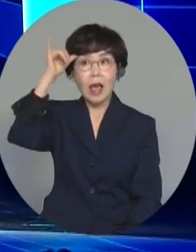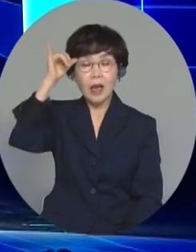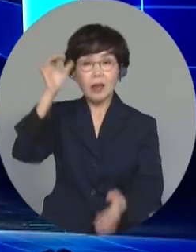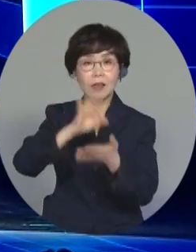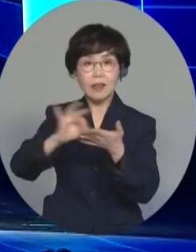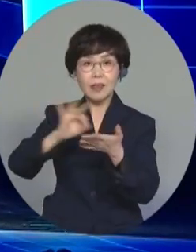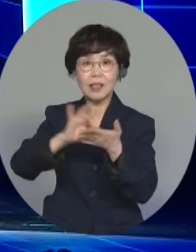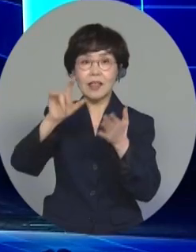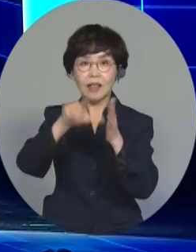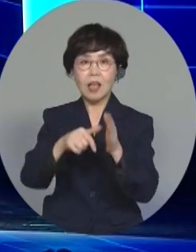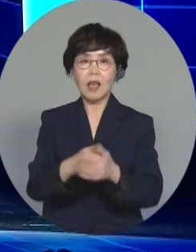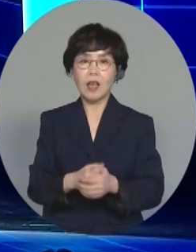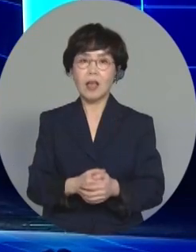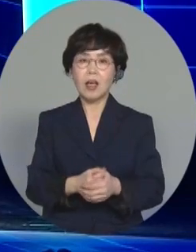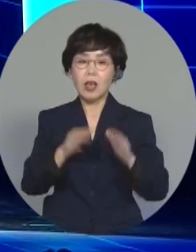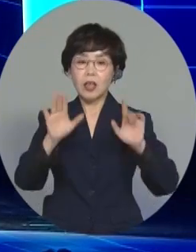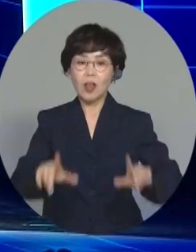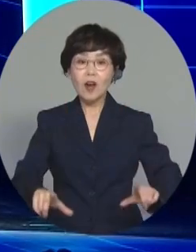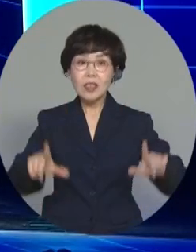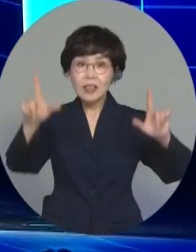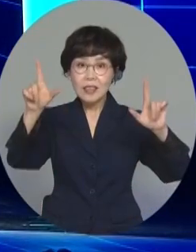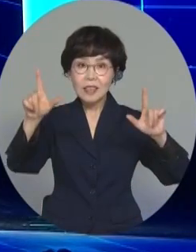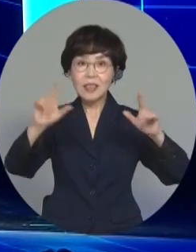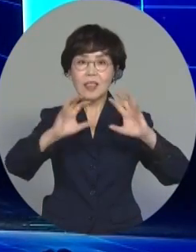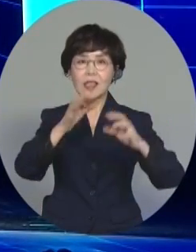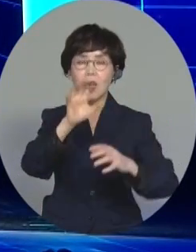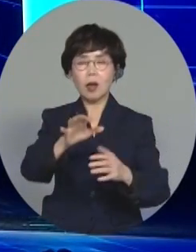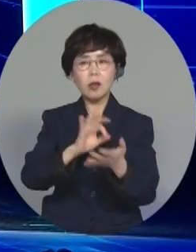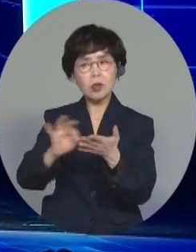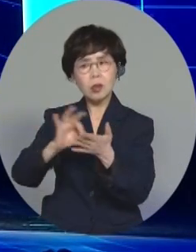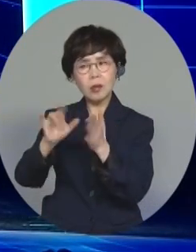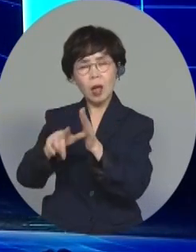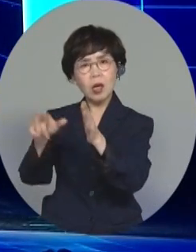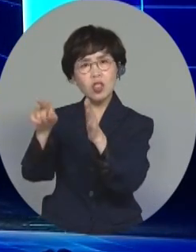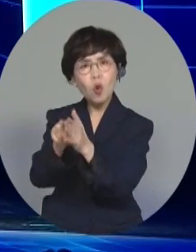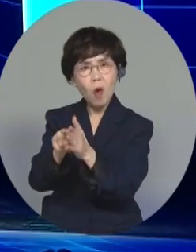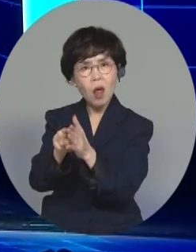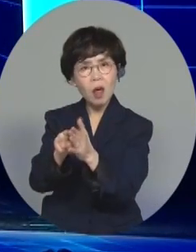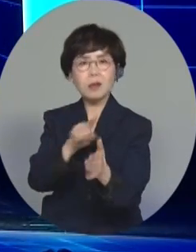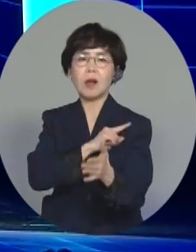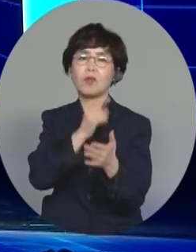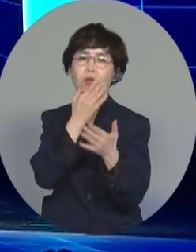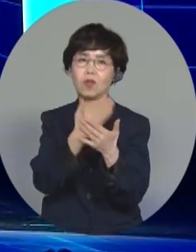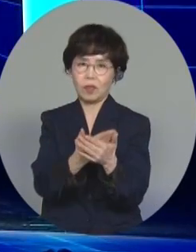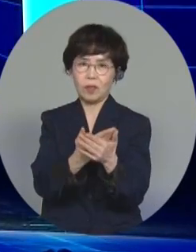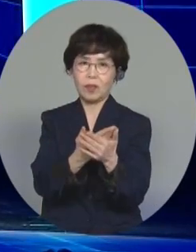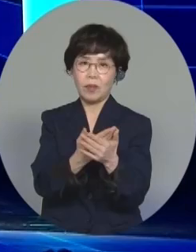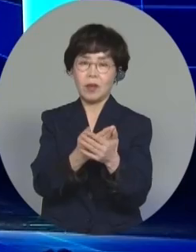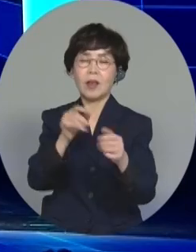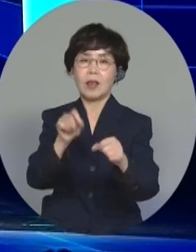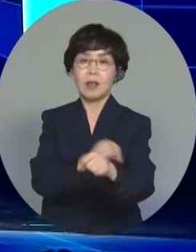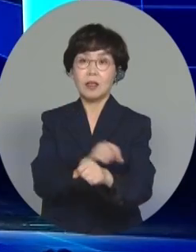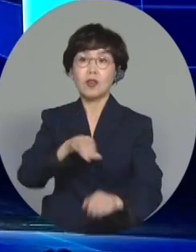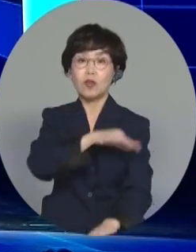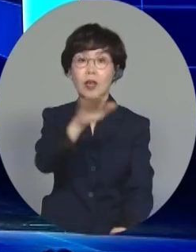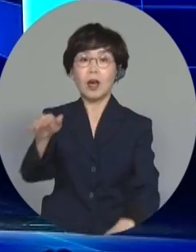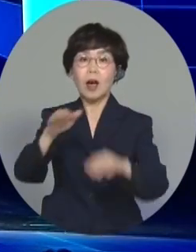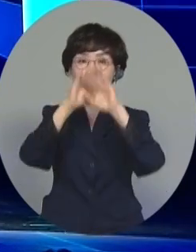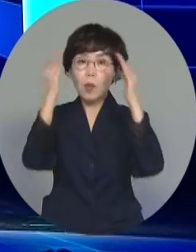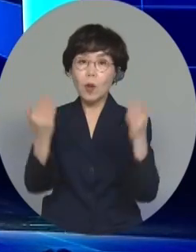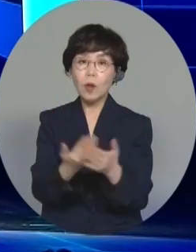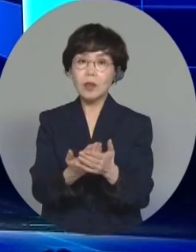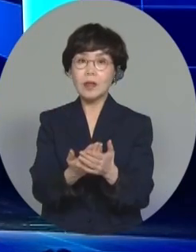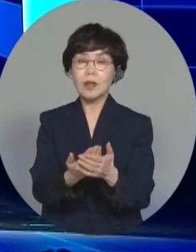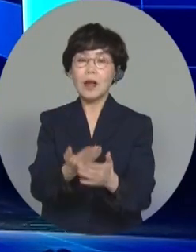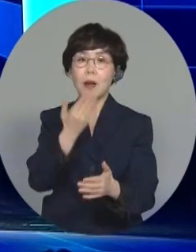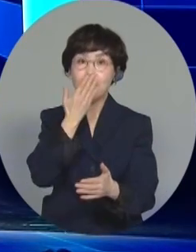때 실제 현실 세상에서 적용할 때 신뢰가 가장 중요합니다. 특히 우리가 모든 가능한